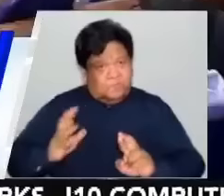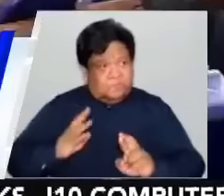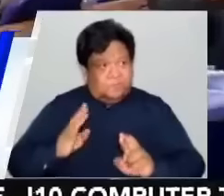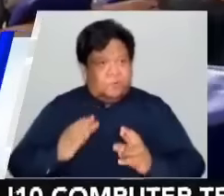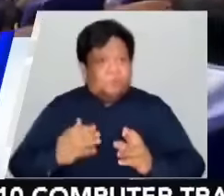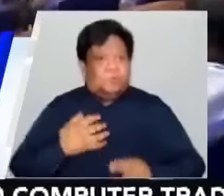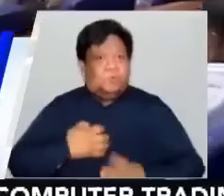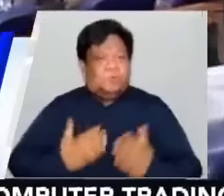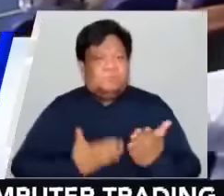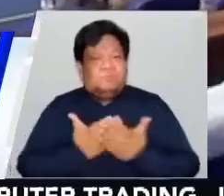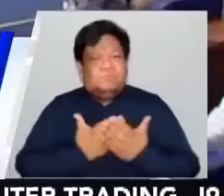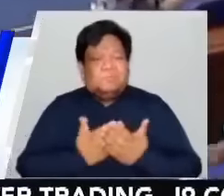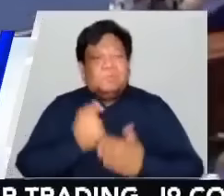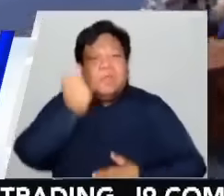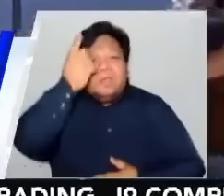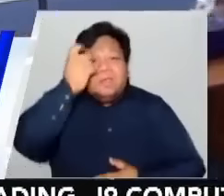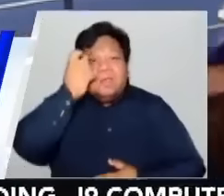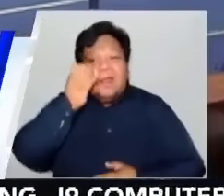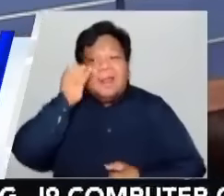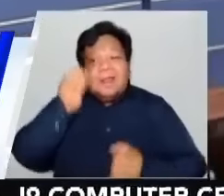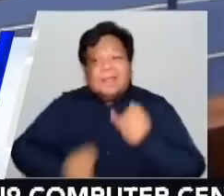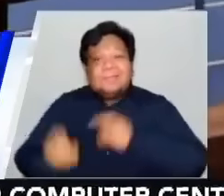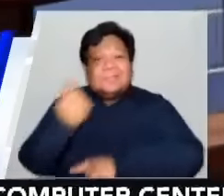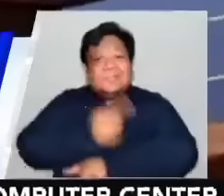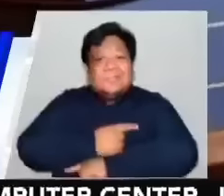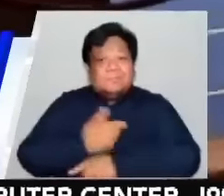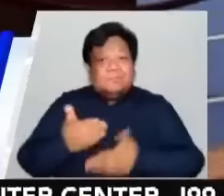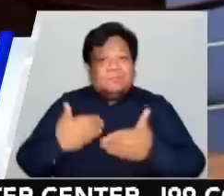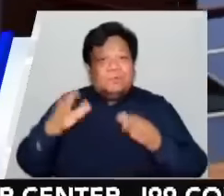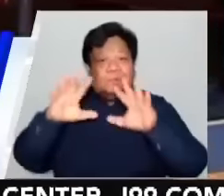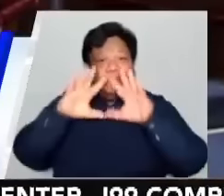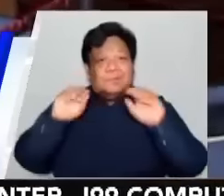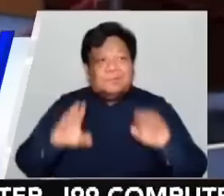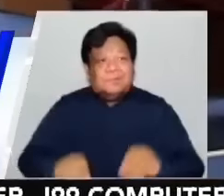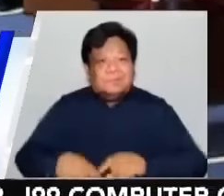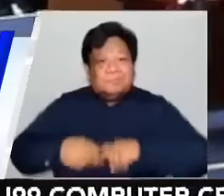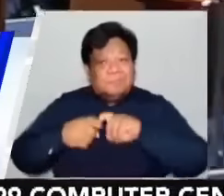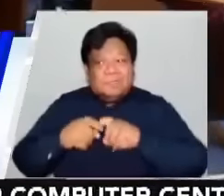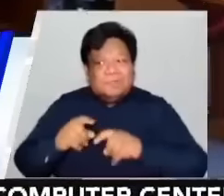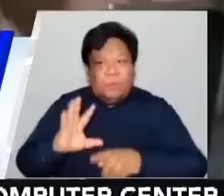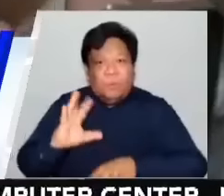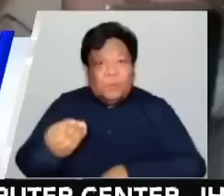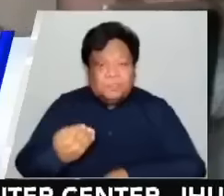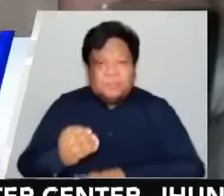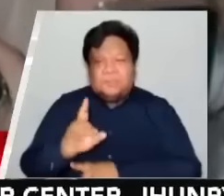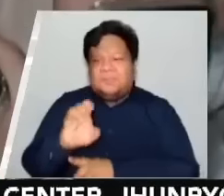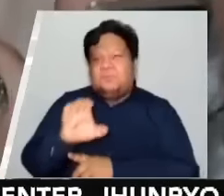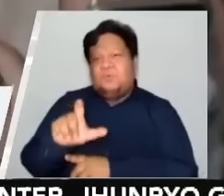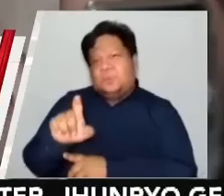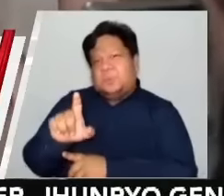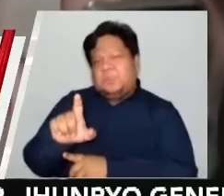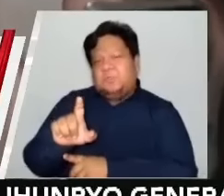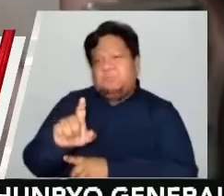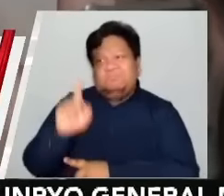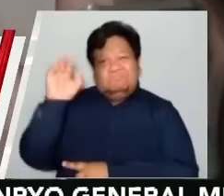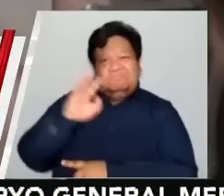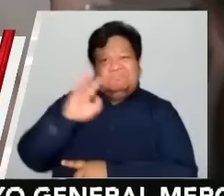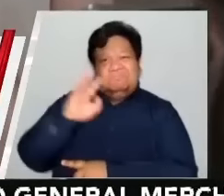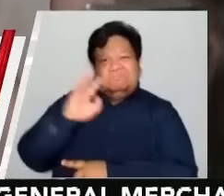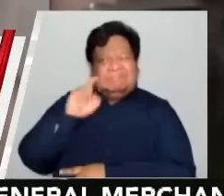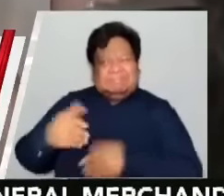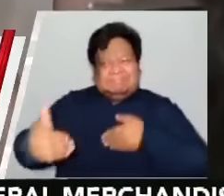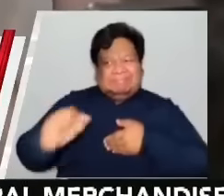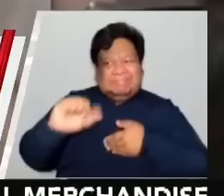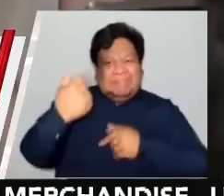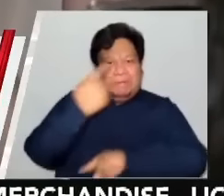na ang last day ng session bago magchristmas break we have 10 days to session